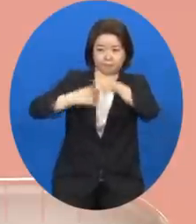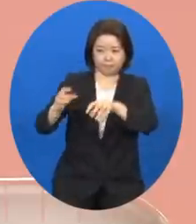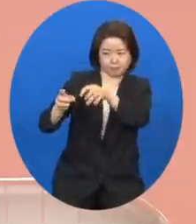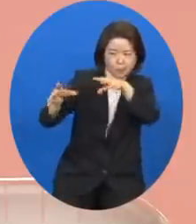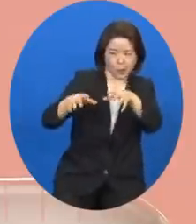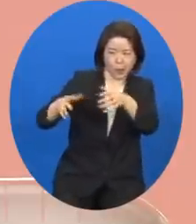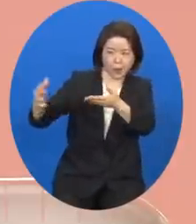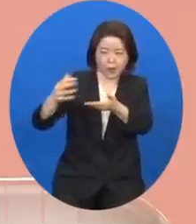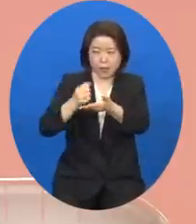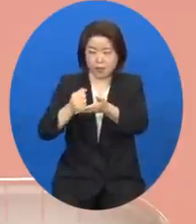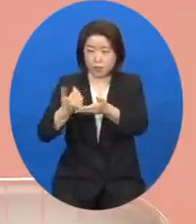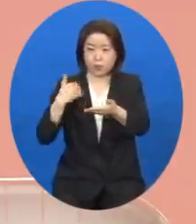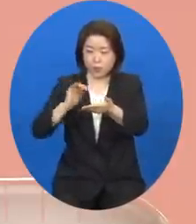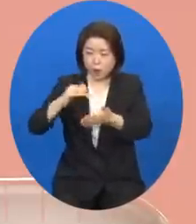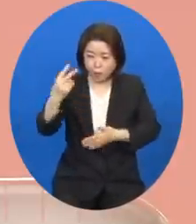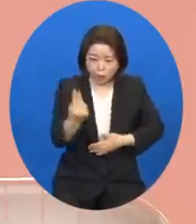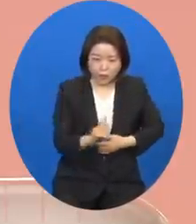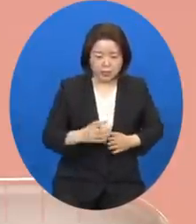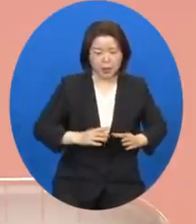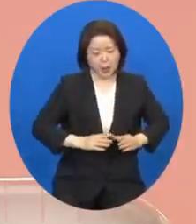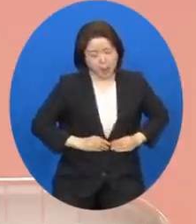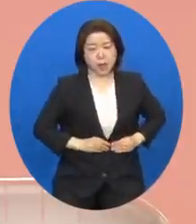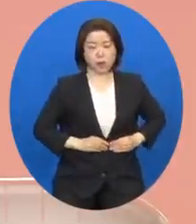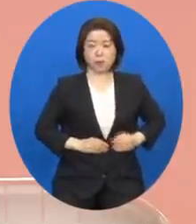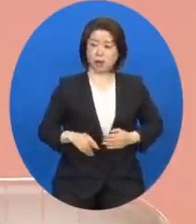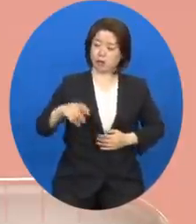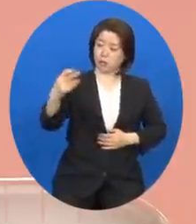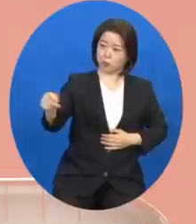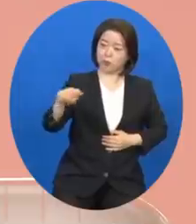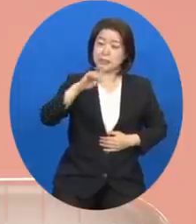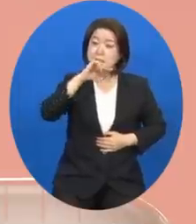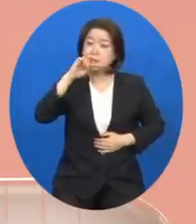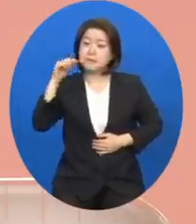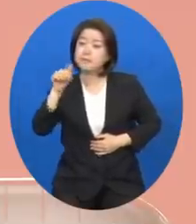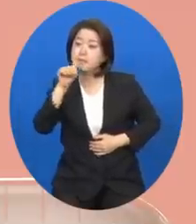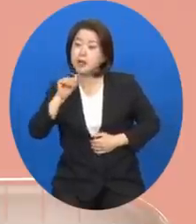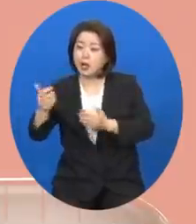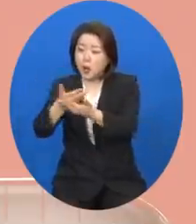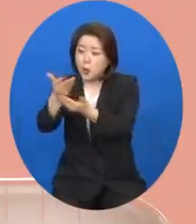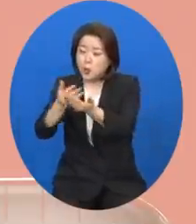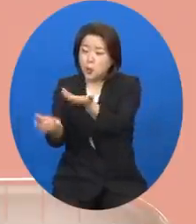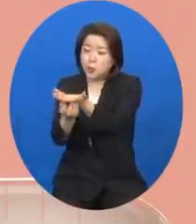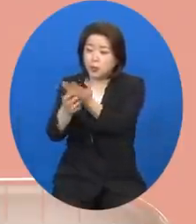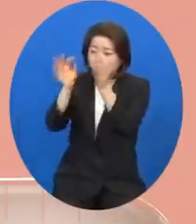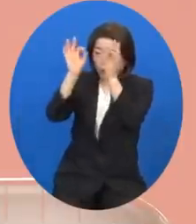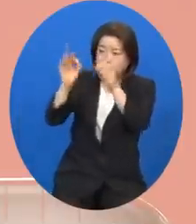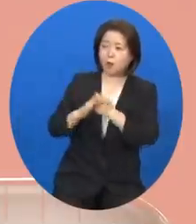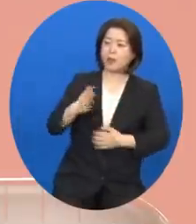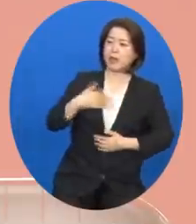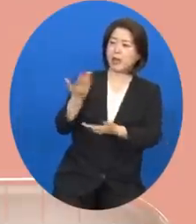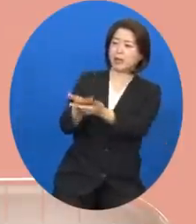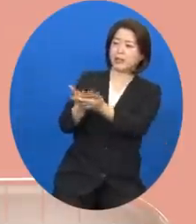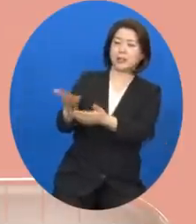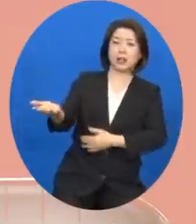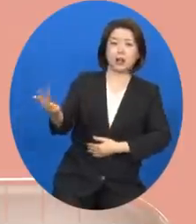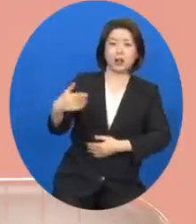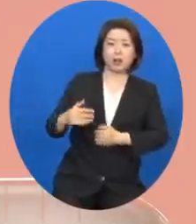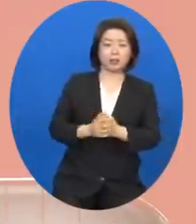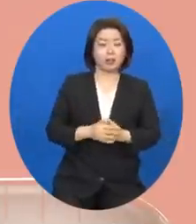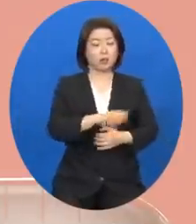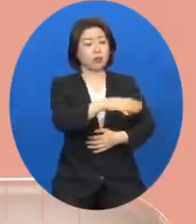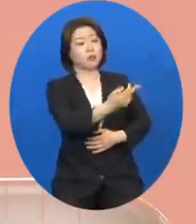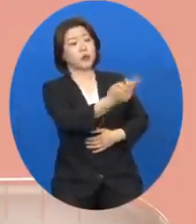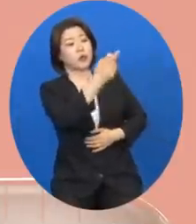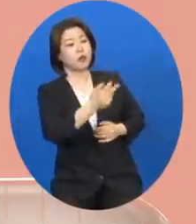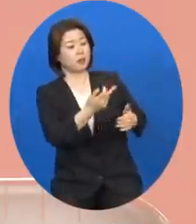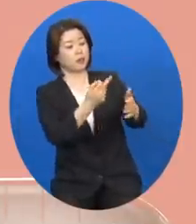왔는데 동생이 팥죽을 쓰고 있는 걸 보고 그 팥죽 한 그릇 달라 그랬더니 형, 그 장자복을 나한테